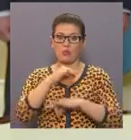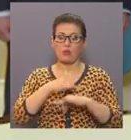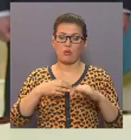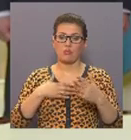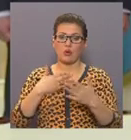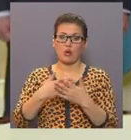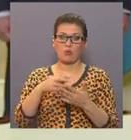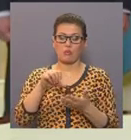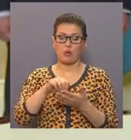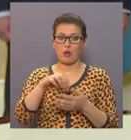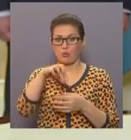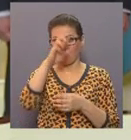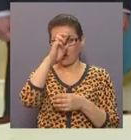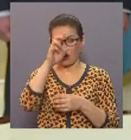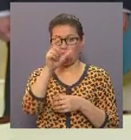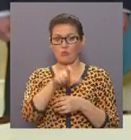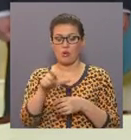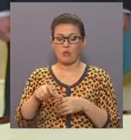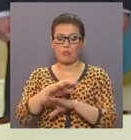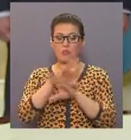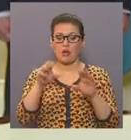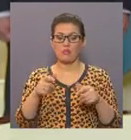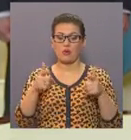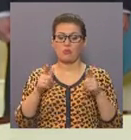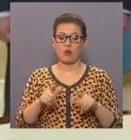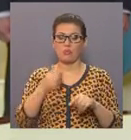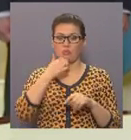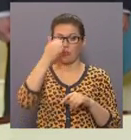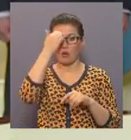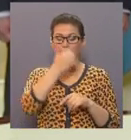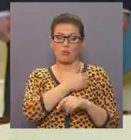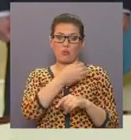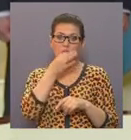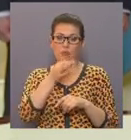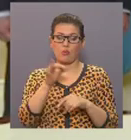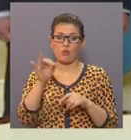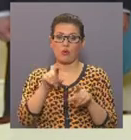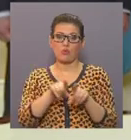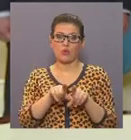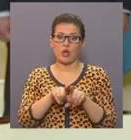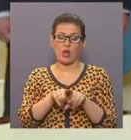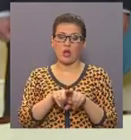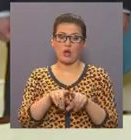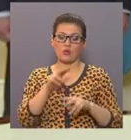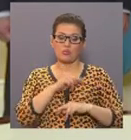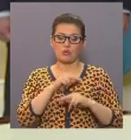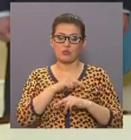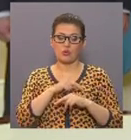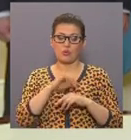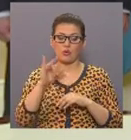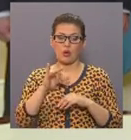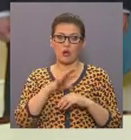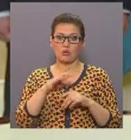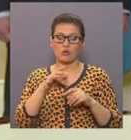атсалысқан ел азаматтарының бәріне шынайы ризашылығымды білдіремін. Сондай-ақ, жұмыс тобына зор